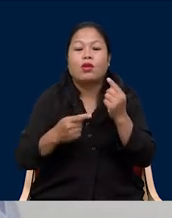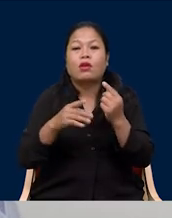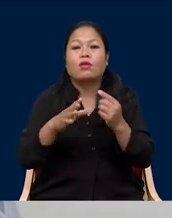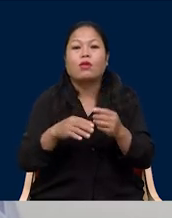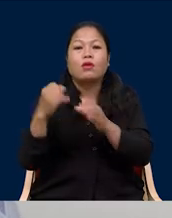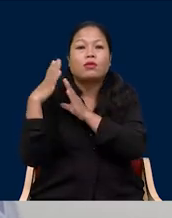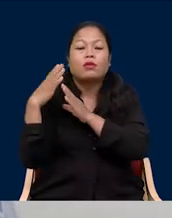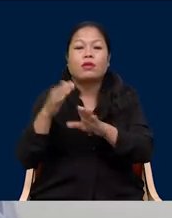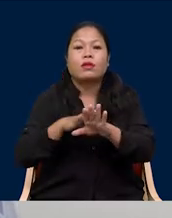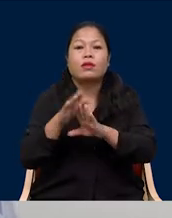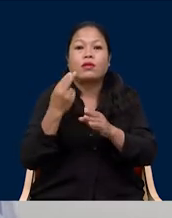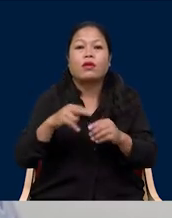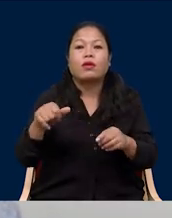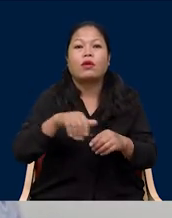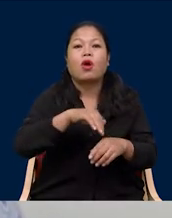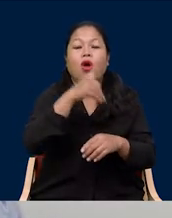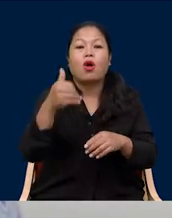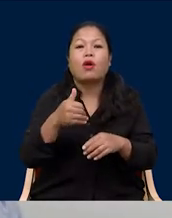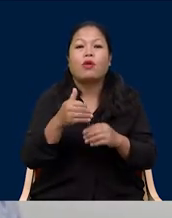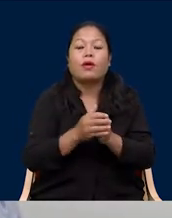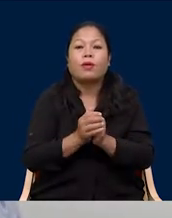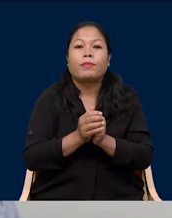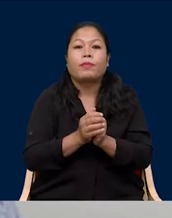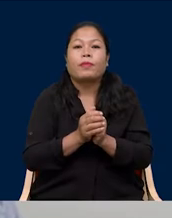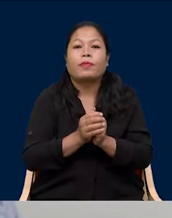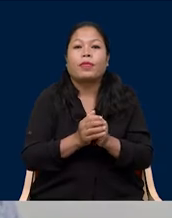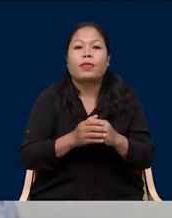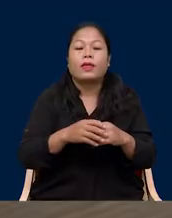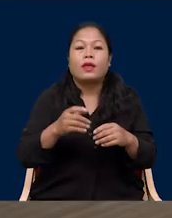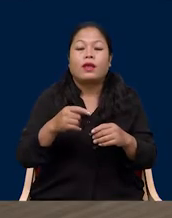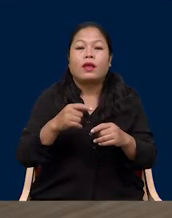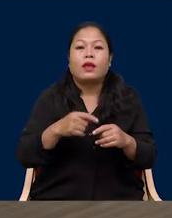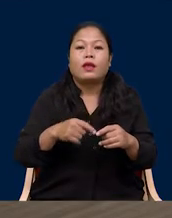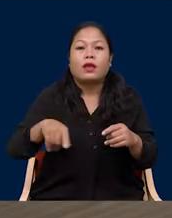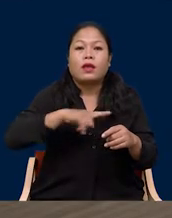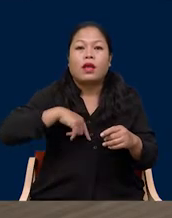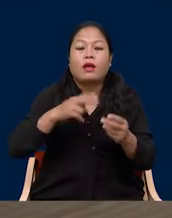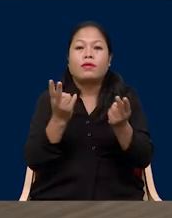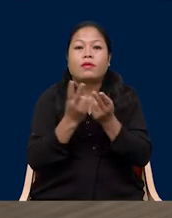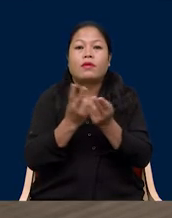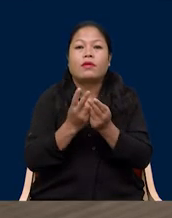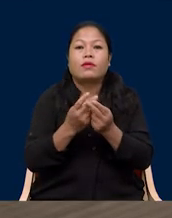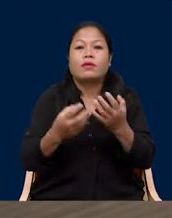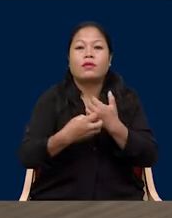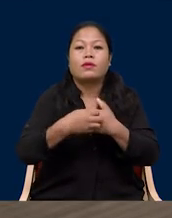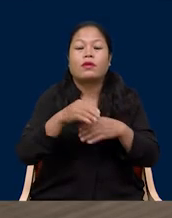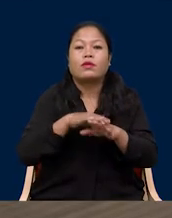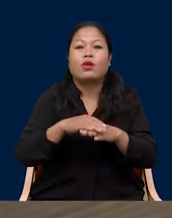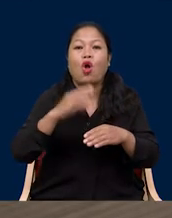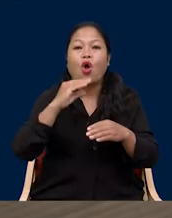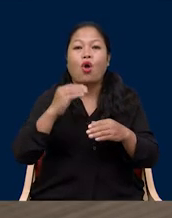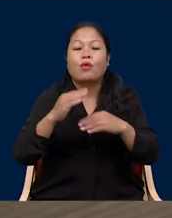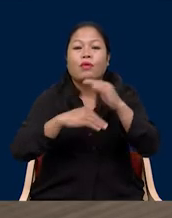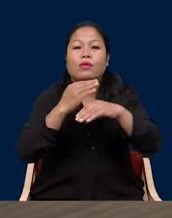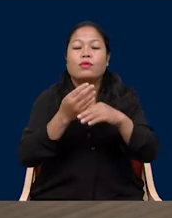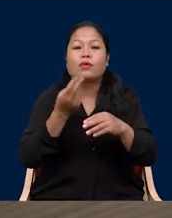प्रतिबद्धता उहाँहरूको भूमिका धेरै रहन्छ भने, अब त्यसमा अर्को अनुकूलनको विषय छ। अनुकूलनको विषयमा चाहिँ हामी जस्ता राष्ट्रहरू जो अति कम